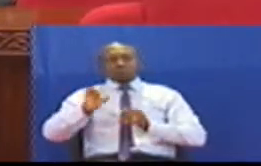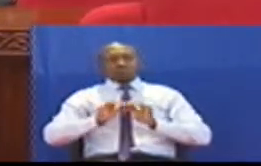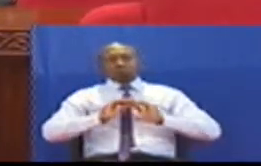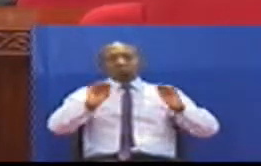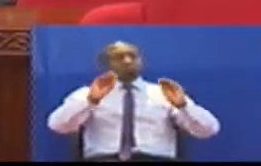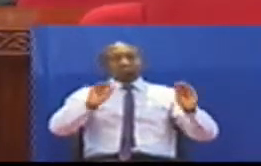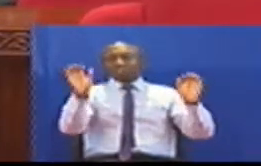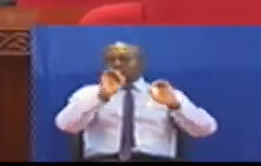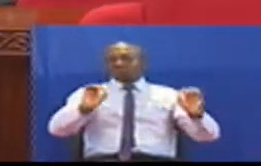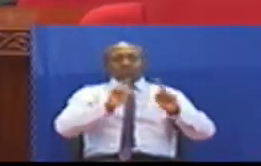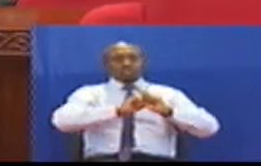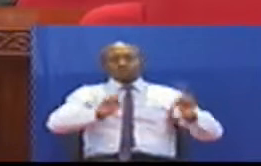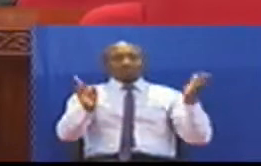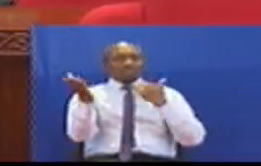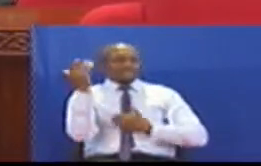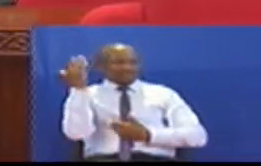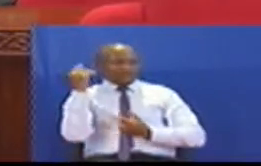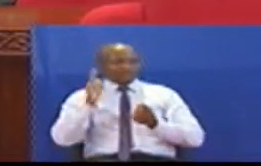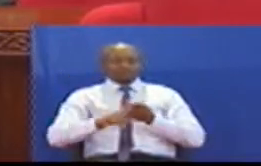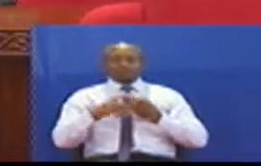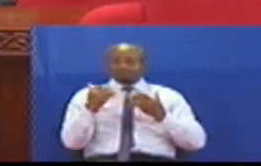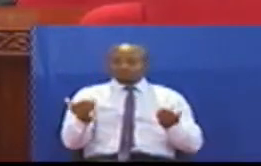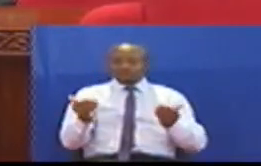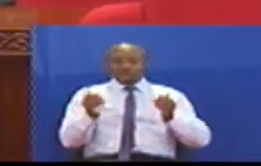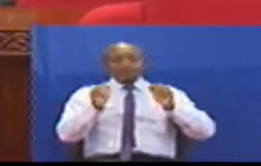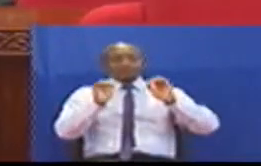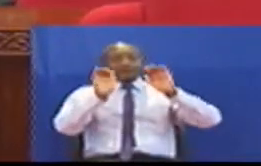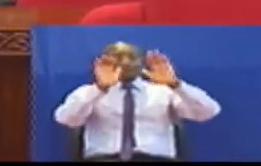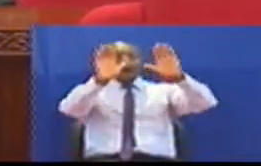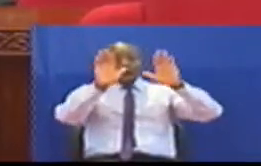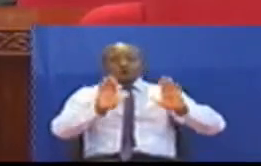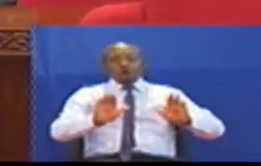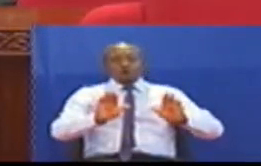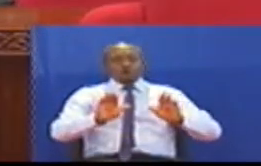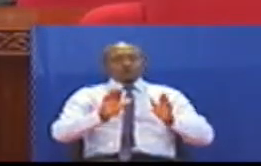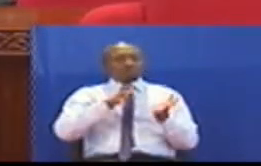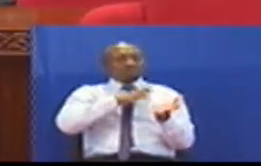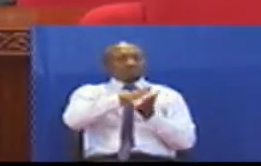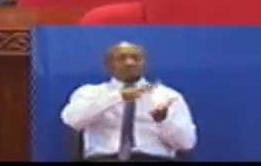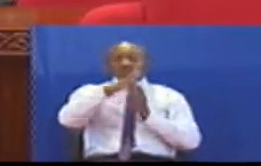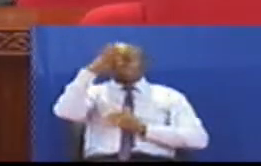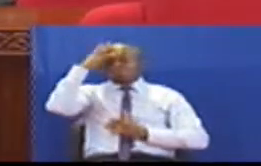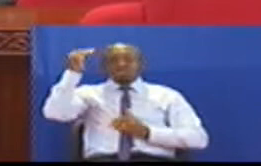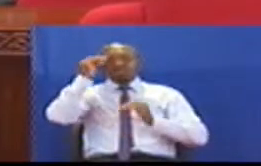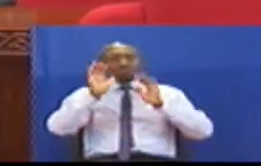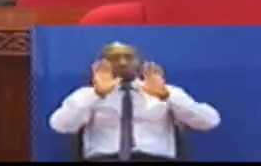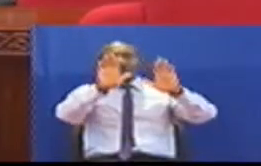nyuma. Mabango yenye kubeba elimu ya ukimwi hayaonekani tena kwenye sehemu za wazi kama ilivyokuwa kwa miaka ya